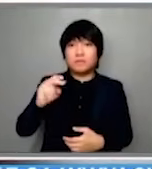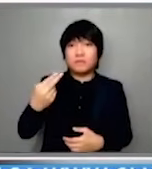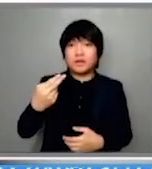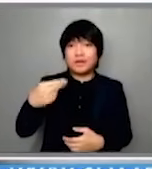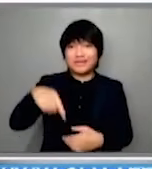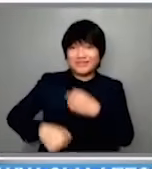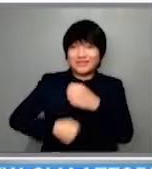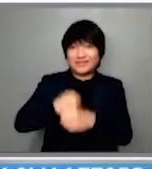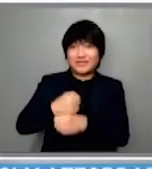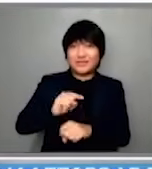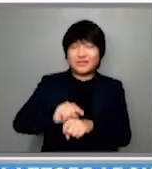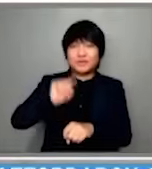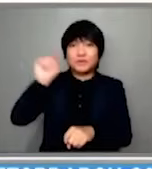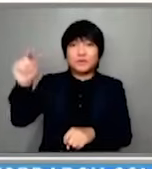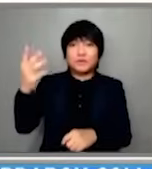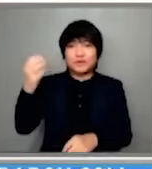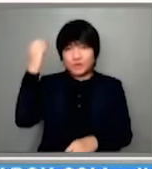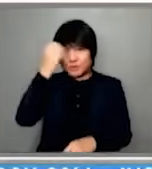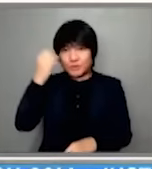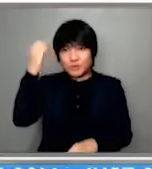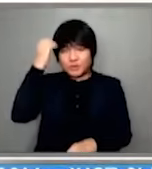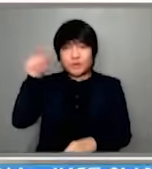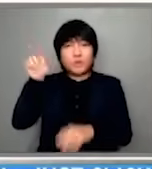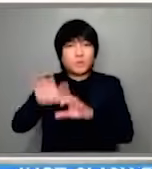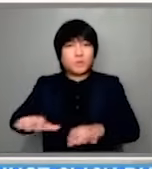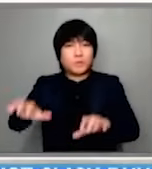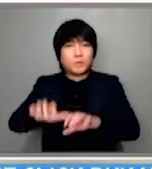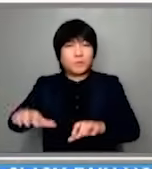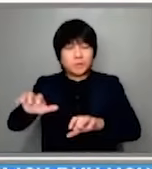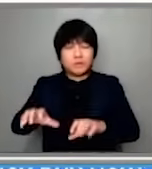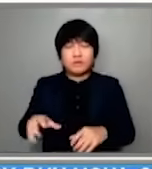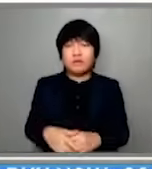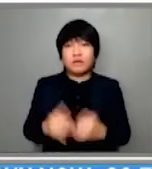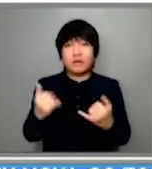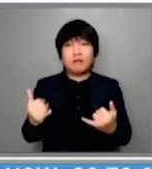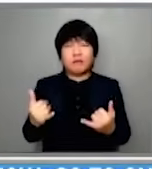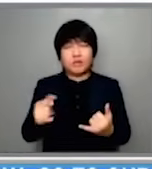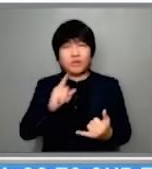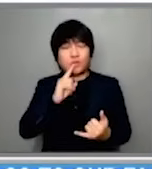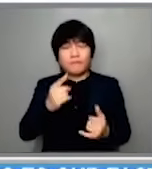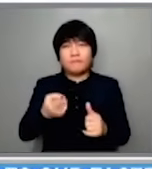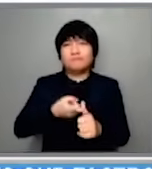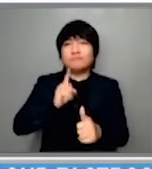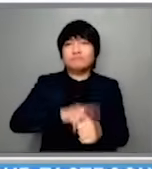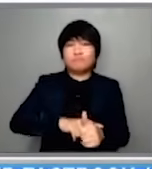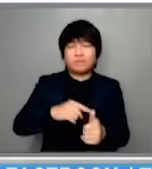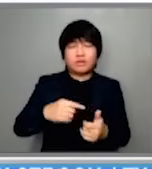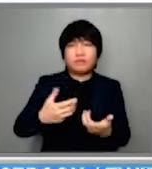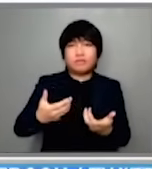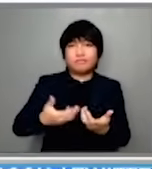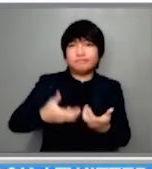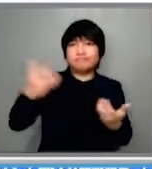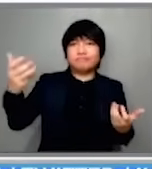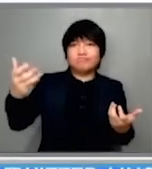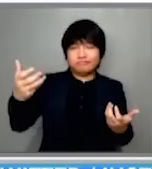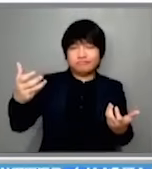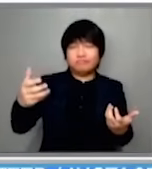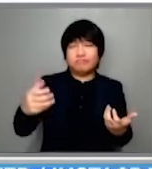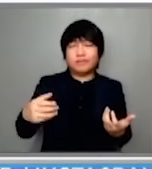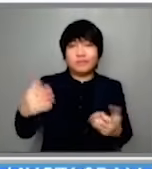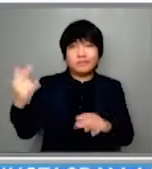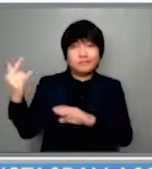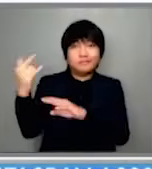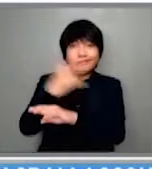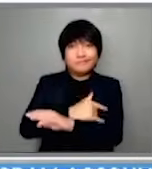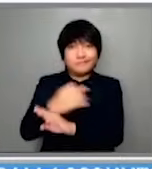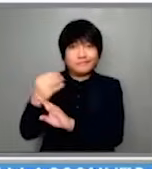para magtrabaho. Ayon sa kanya, ngayon lang daw sila nagkahiwalay ng matagal. Kaya labis ang tuwa niya nang makita o